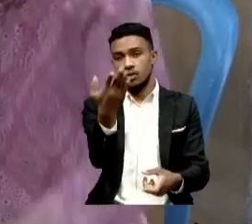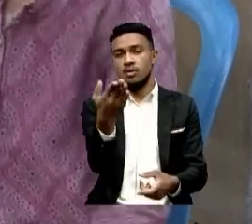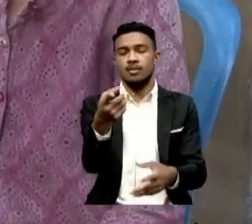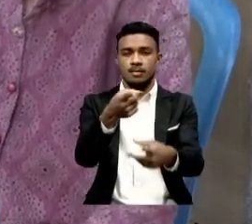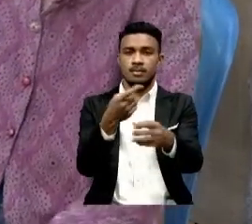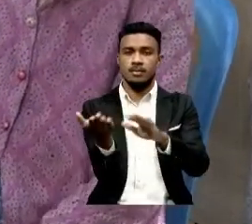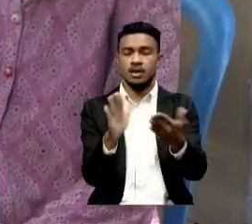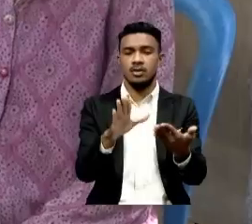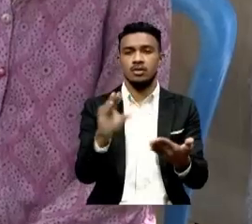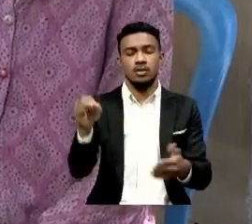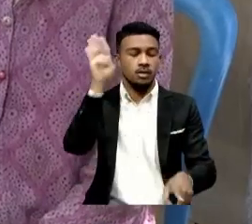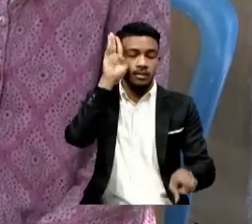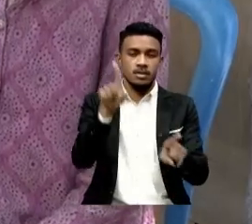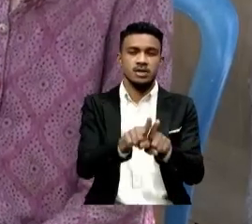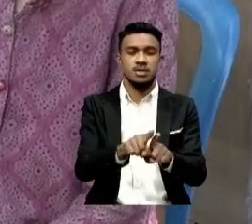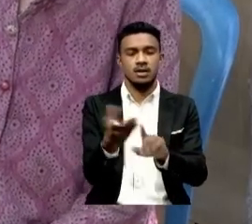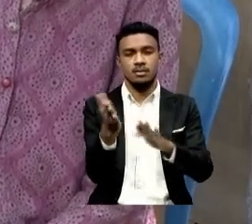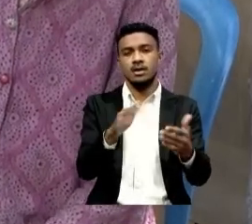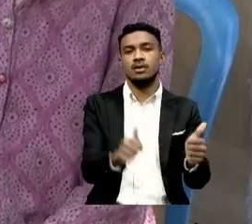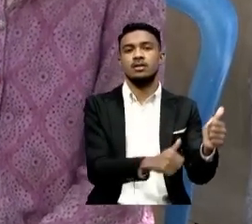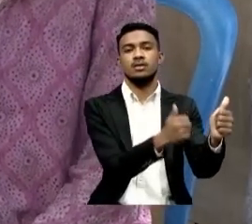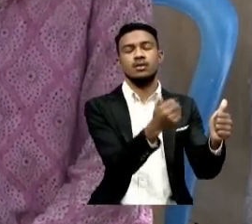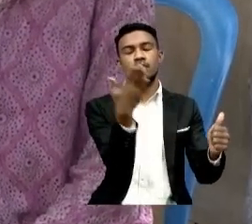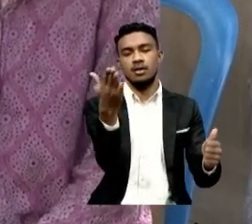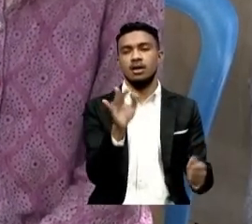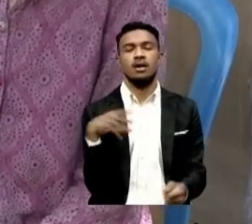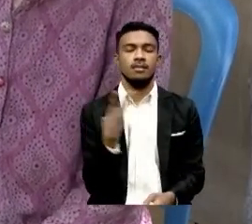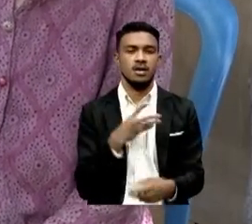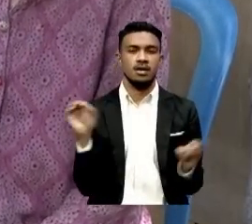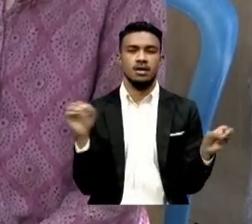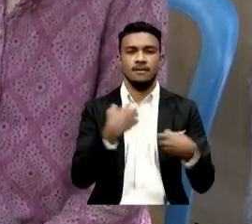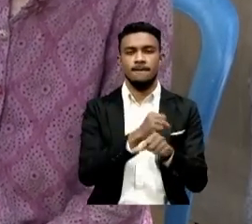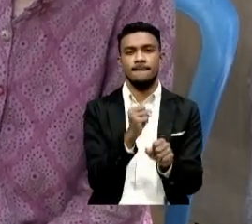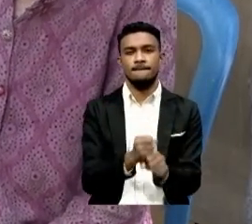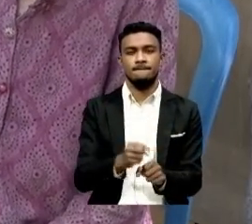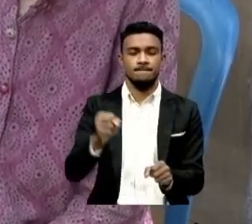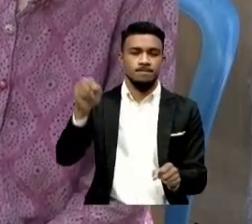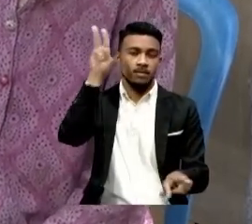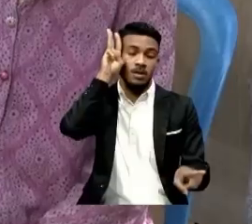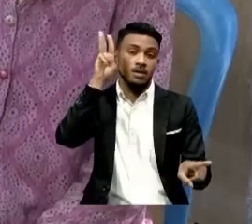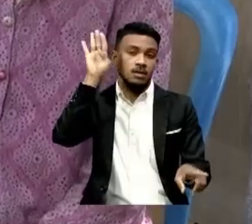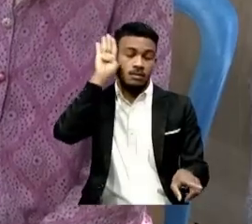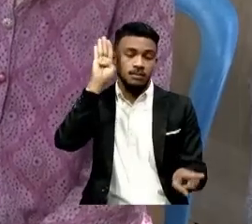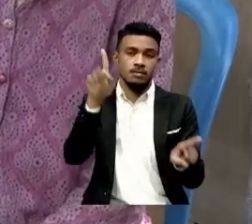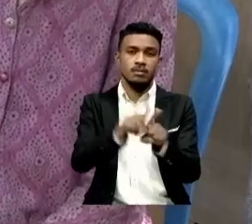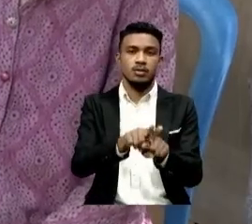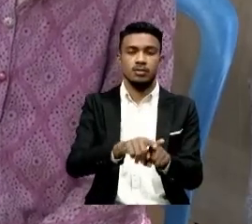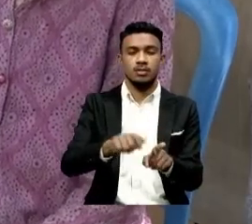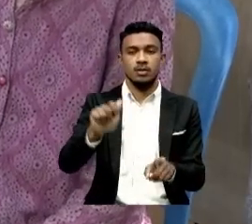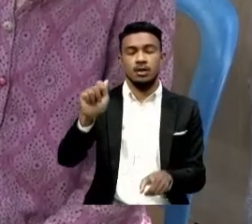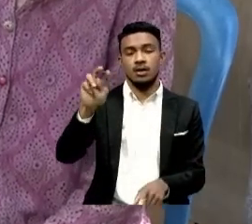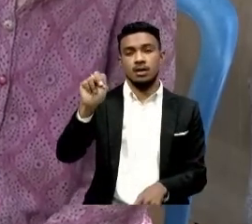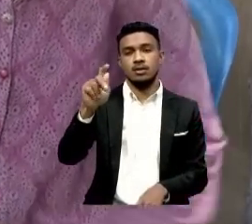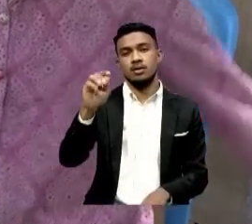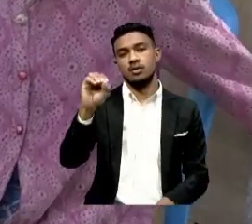alin sira mati tuiro. Ayam lahat. Ayam na maun be, kasur virtuo be, Antoni. Tati te